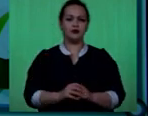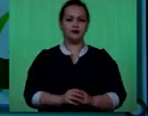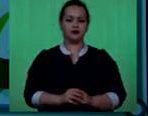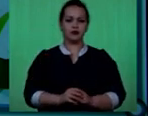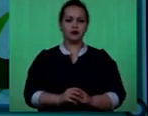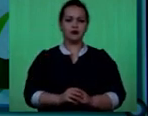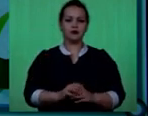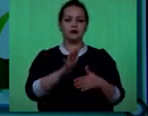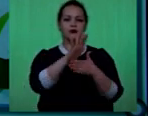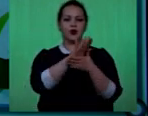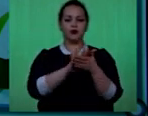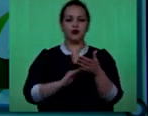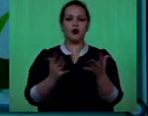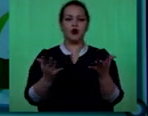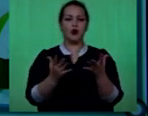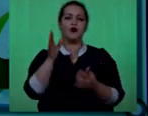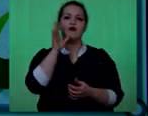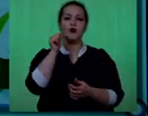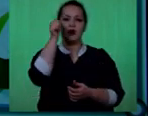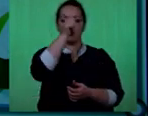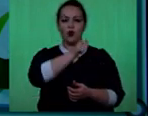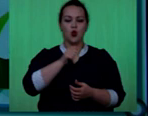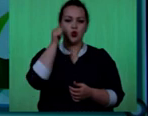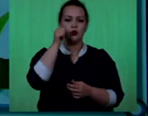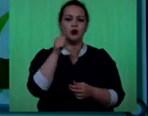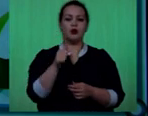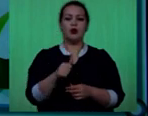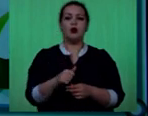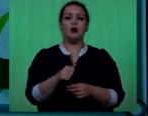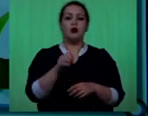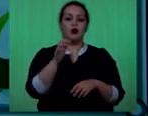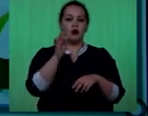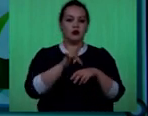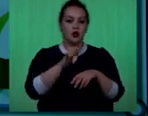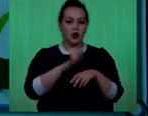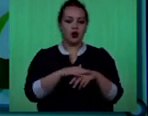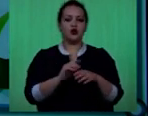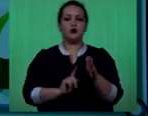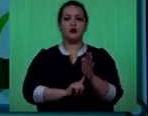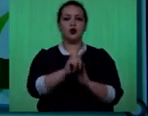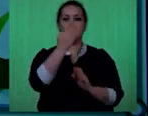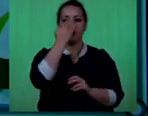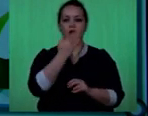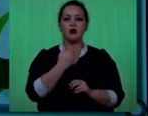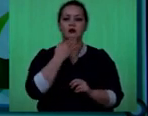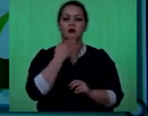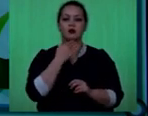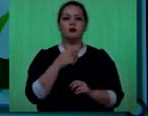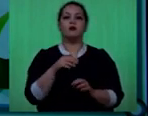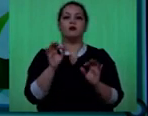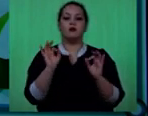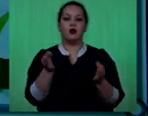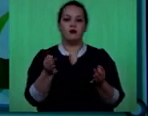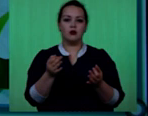продолжаем какое время года заканчивается с наступлением лета верно с наступлением